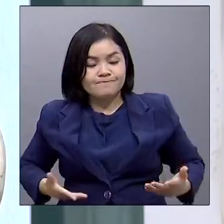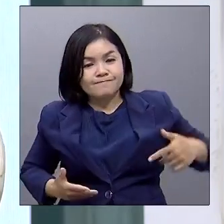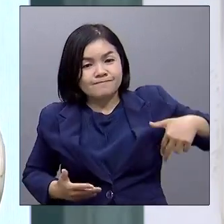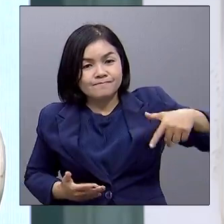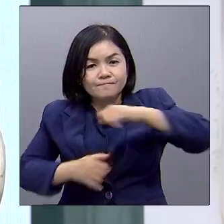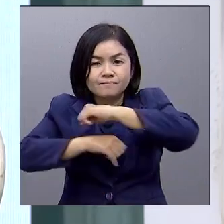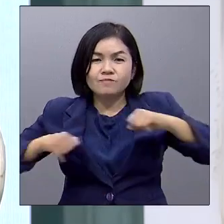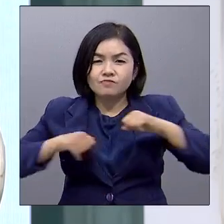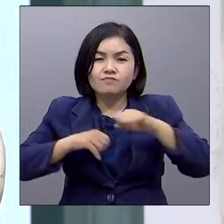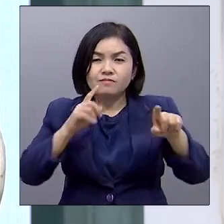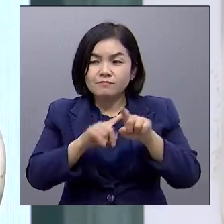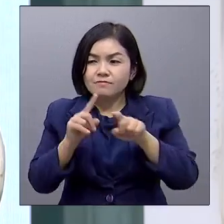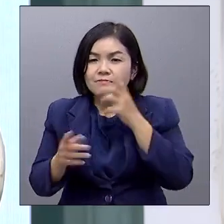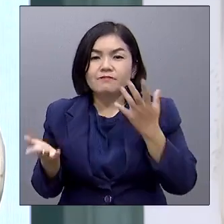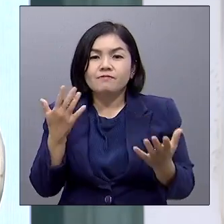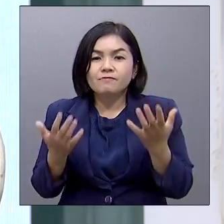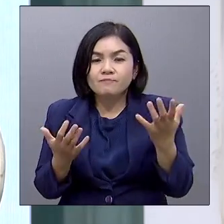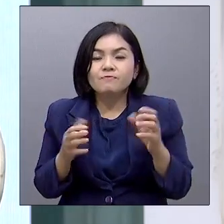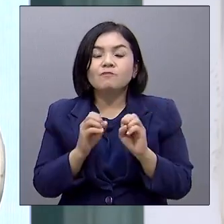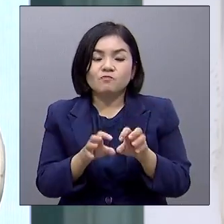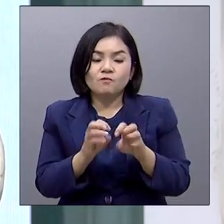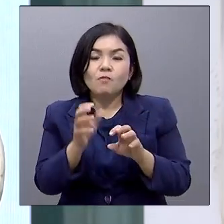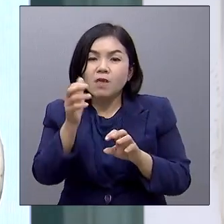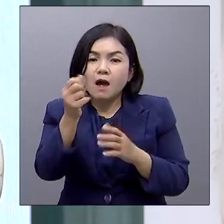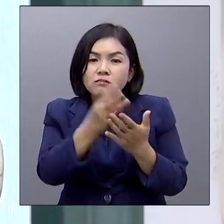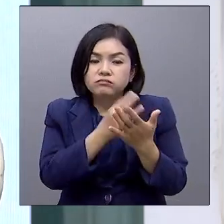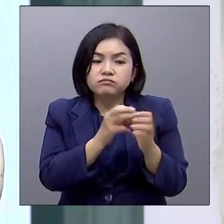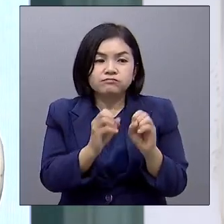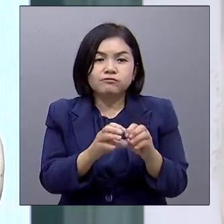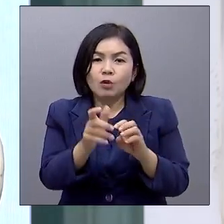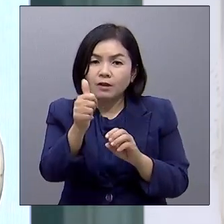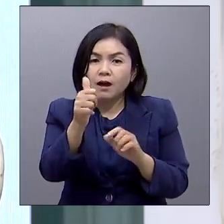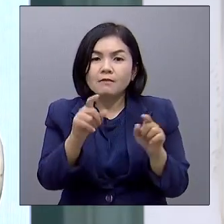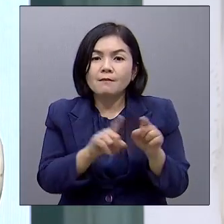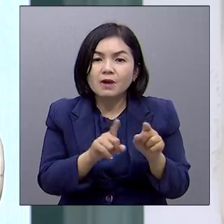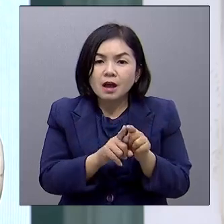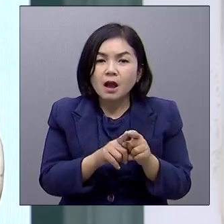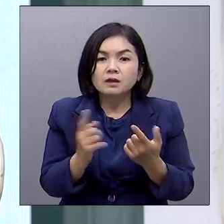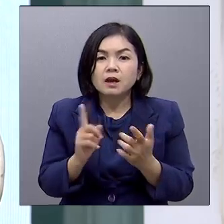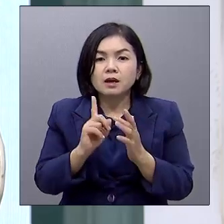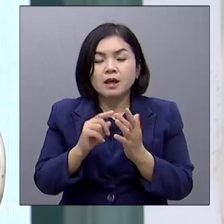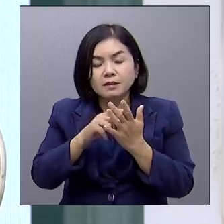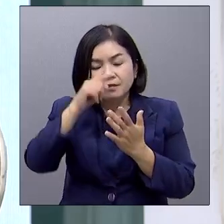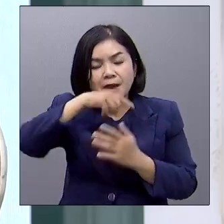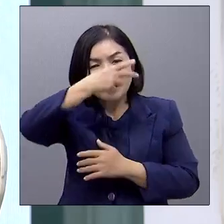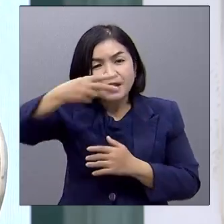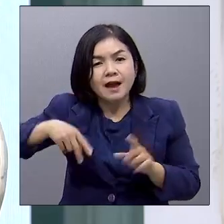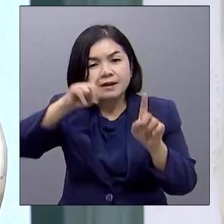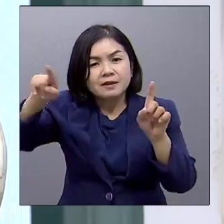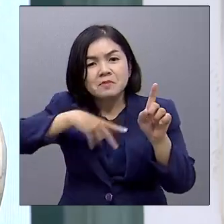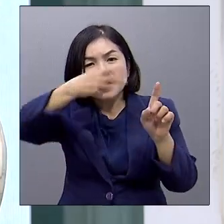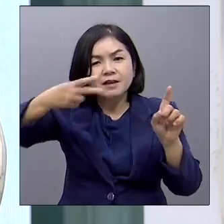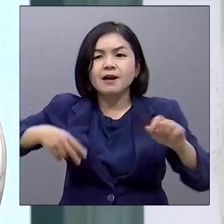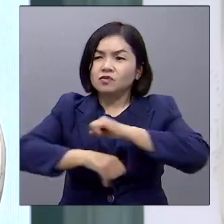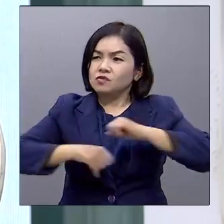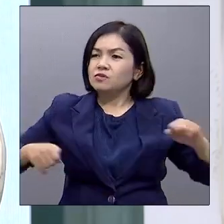mindรวมทั้ง